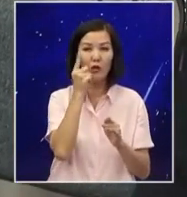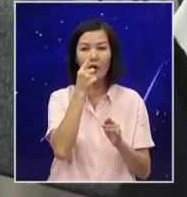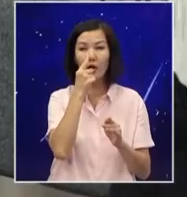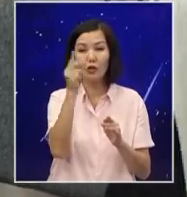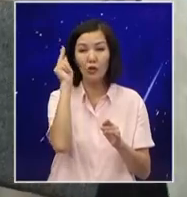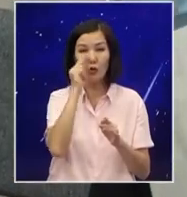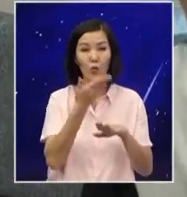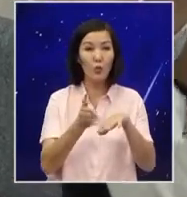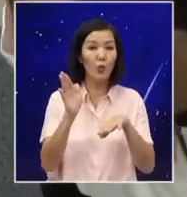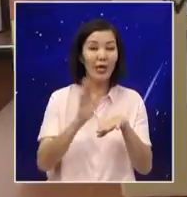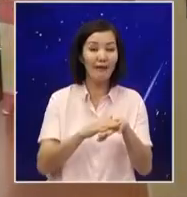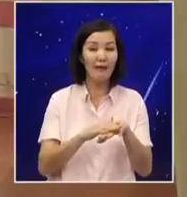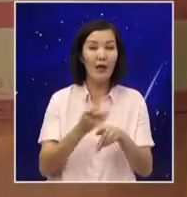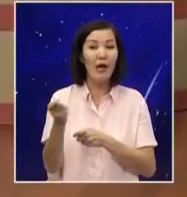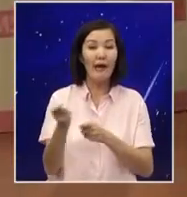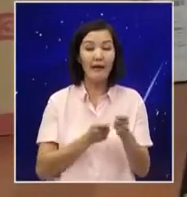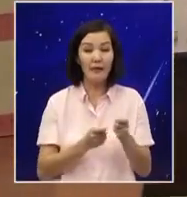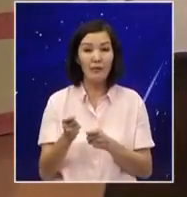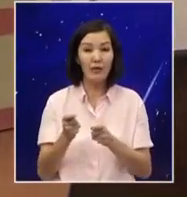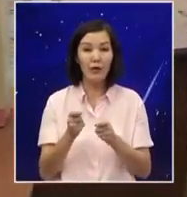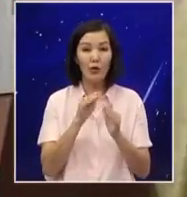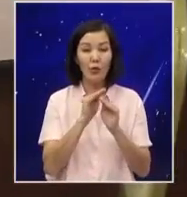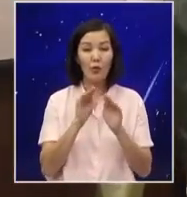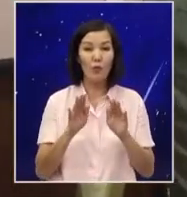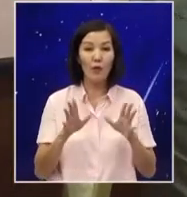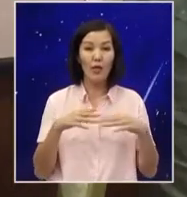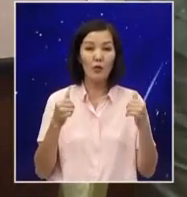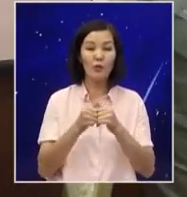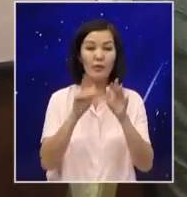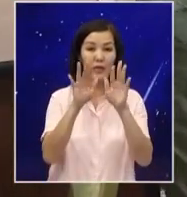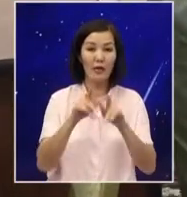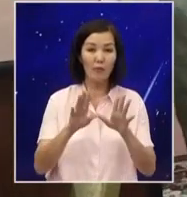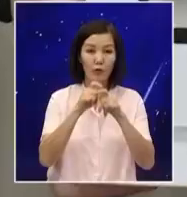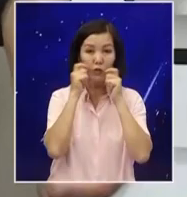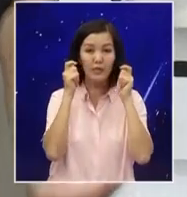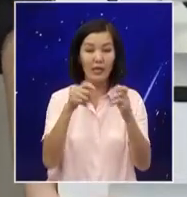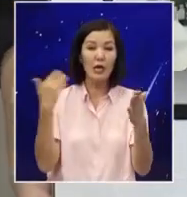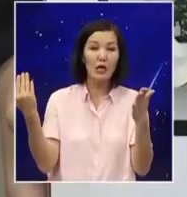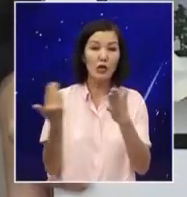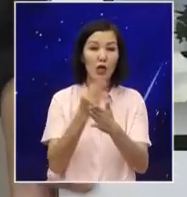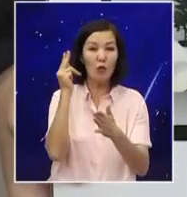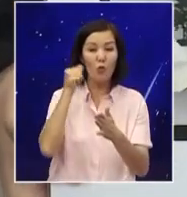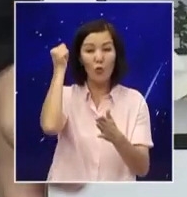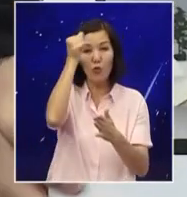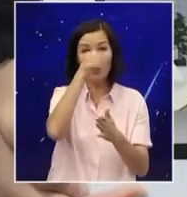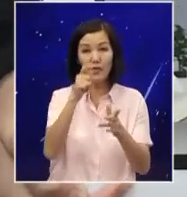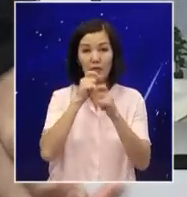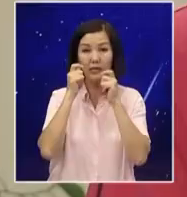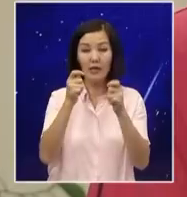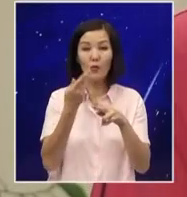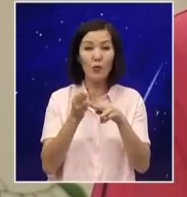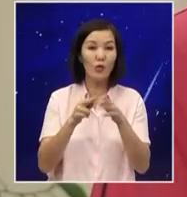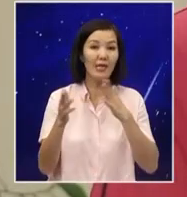қиын. Осы орайда аудандық әкімдік көппалалы отбасыға компьютер сыйлады. Алтын алқа иегері жаңа оқу жылында жасалған жақсылыққа дән